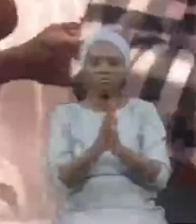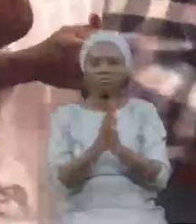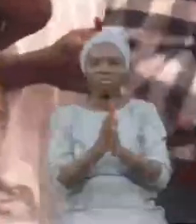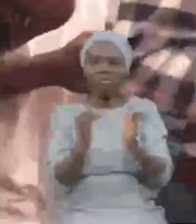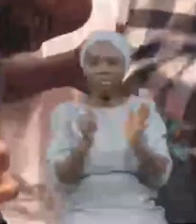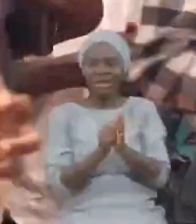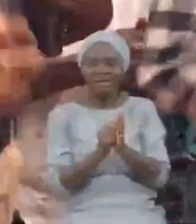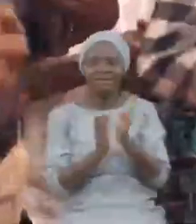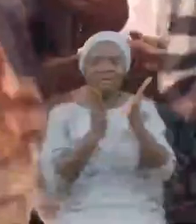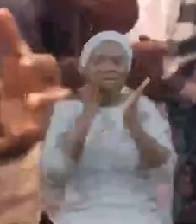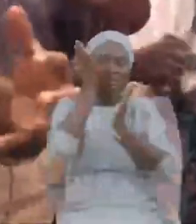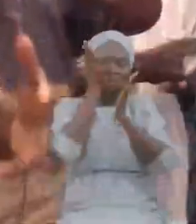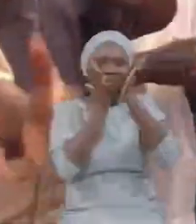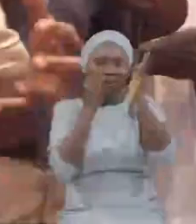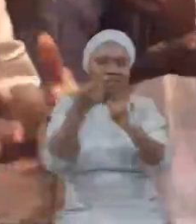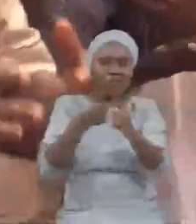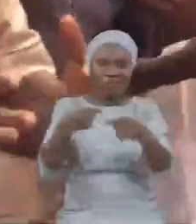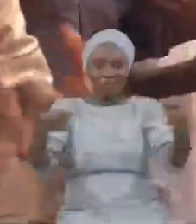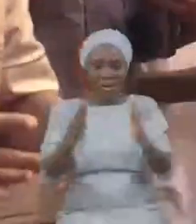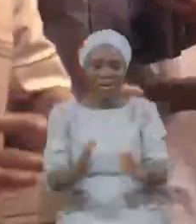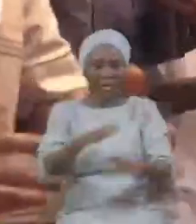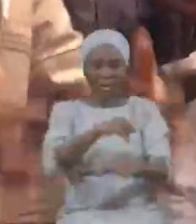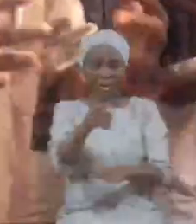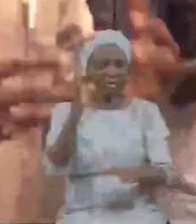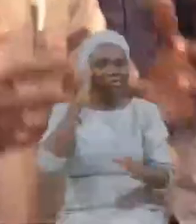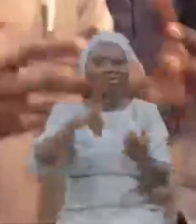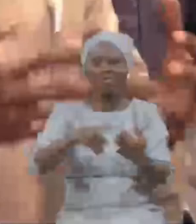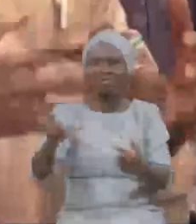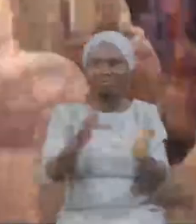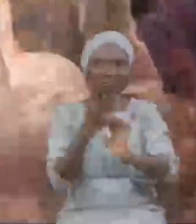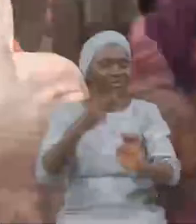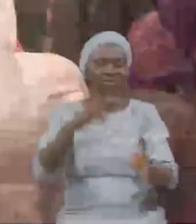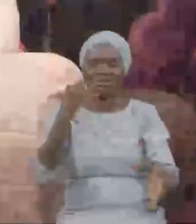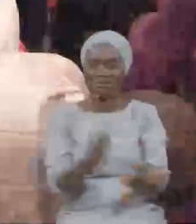Ce dérangement de l'ennemi va se déplacer.